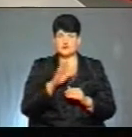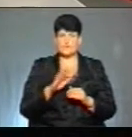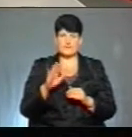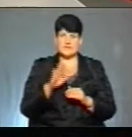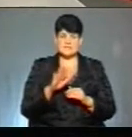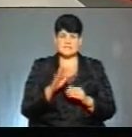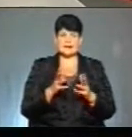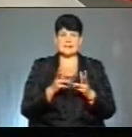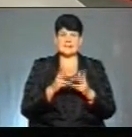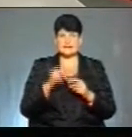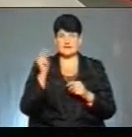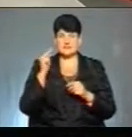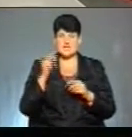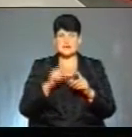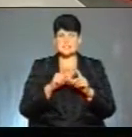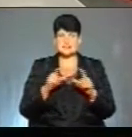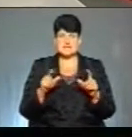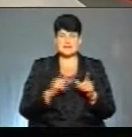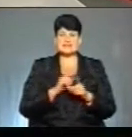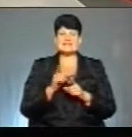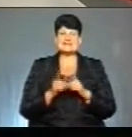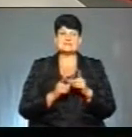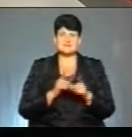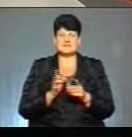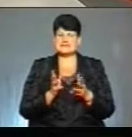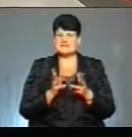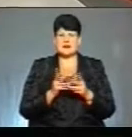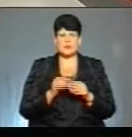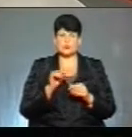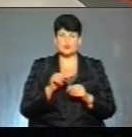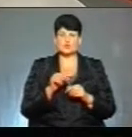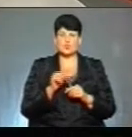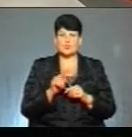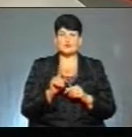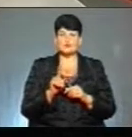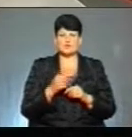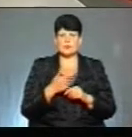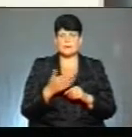вересня кількість навчальних закладів зміниться не за рахунок того, що ми